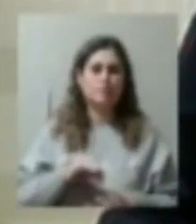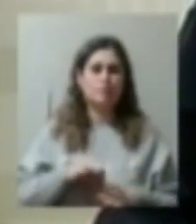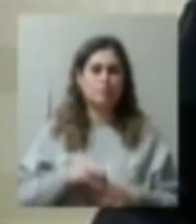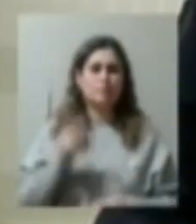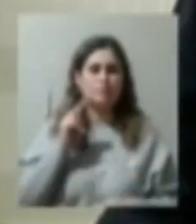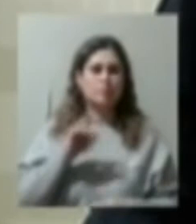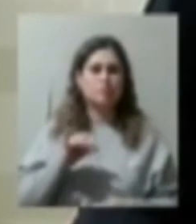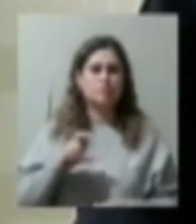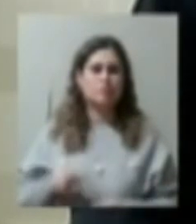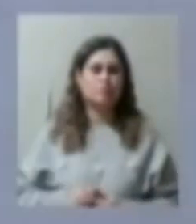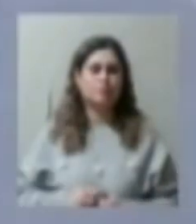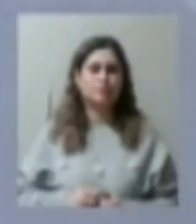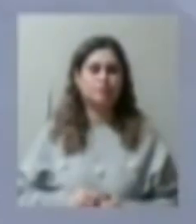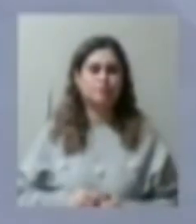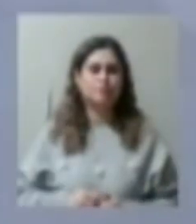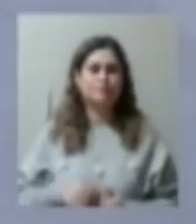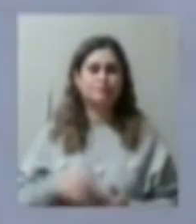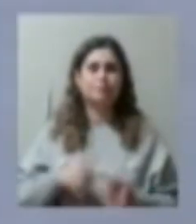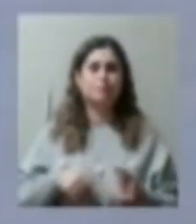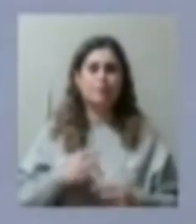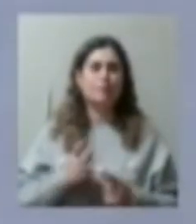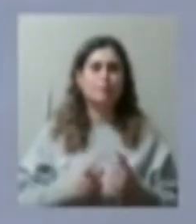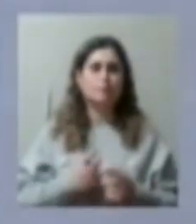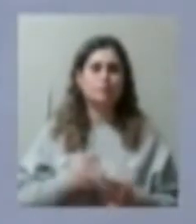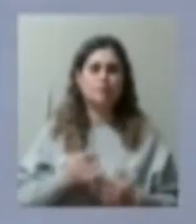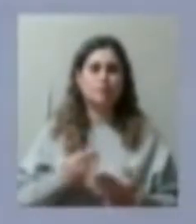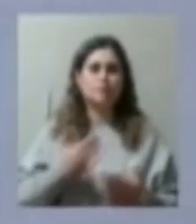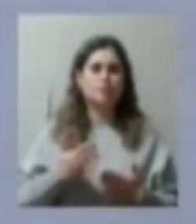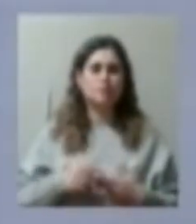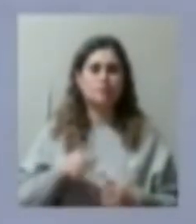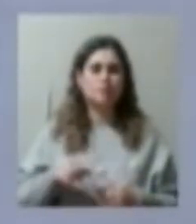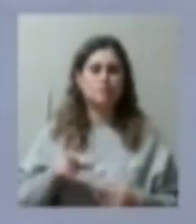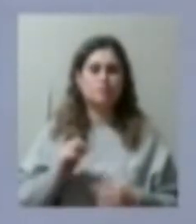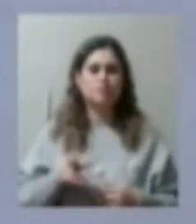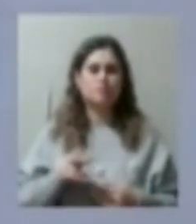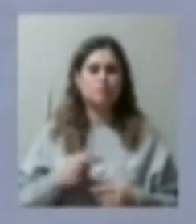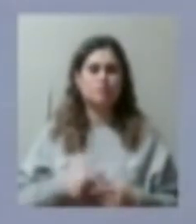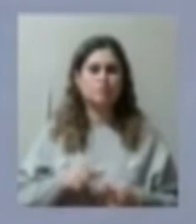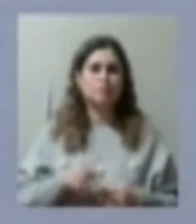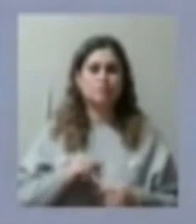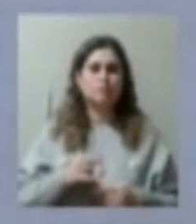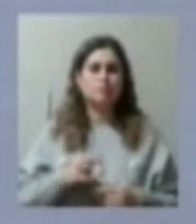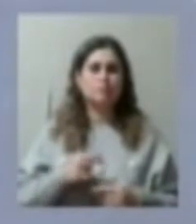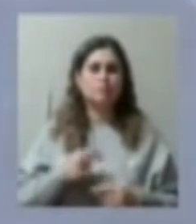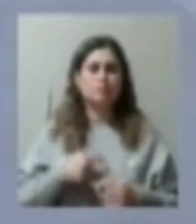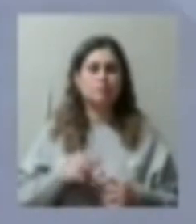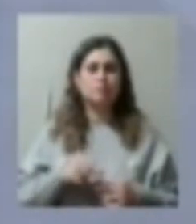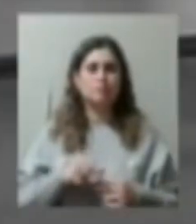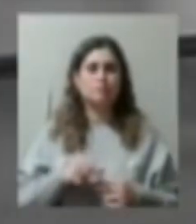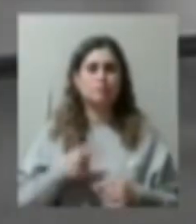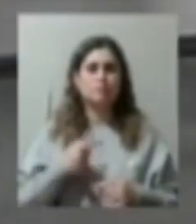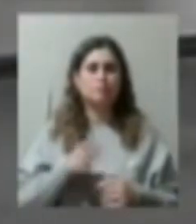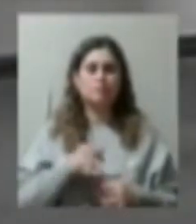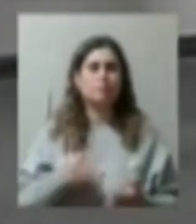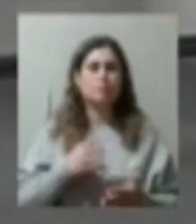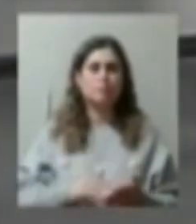їзди. Наступні зміни, що стосується номерних знаків автомобілю. Що саме? Змінилося там? Тепер чітко